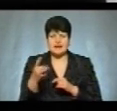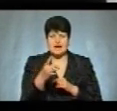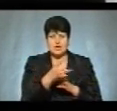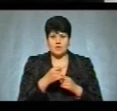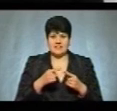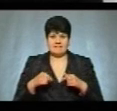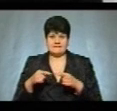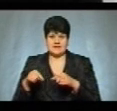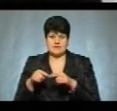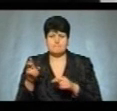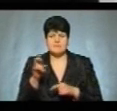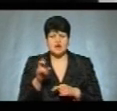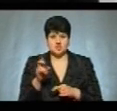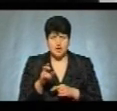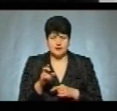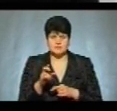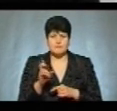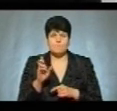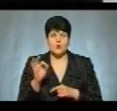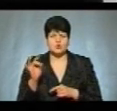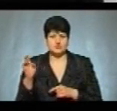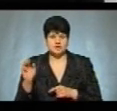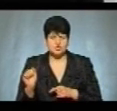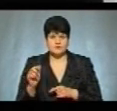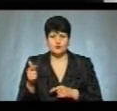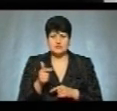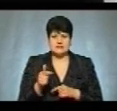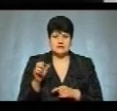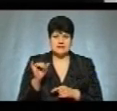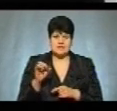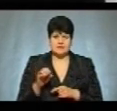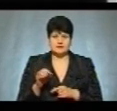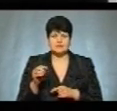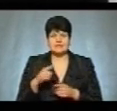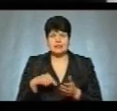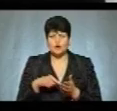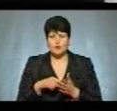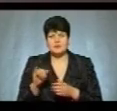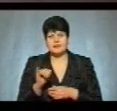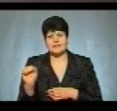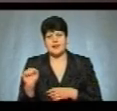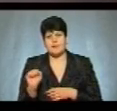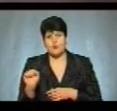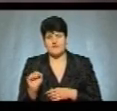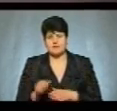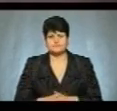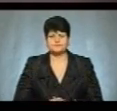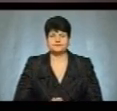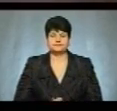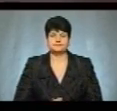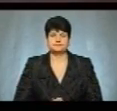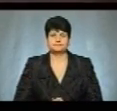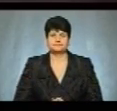відділів. Це Бережани, Борщів, Гусятин, місто Тернопіль і Теребовля. Тарас Бурак,